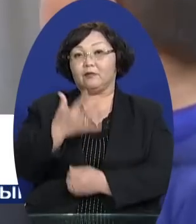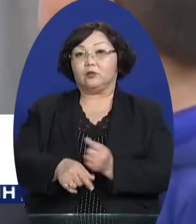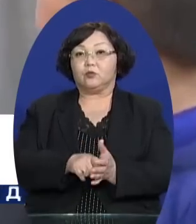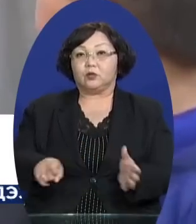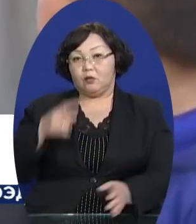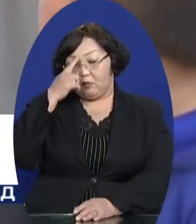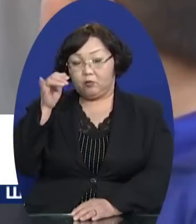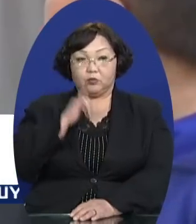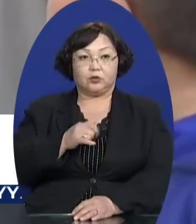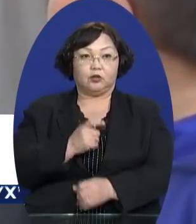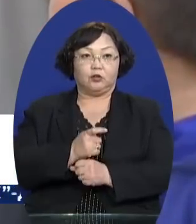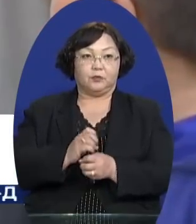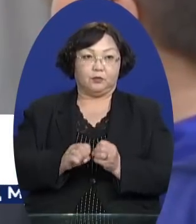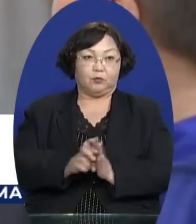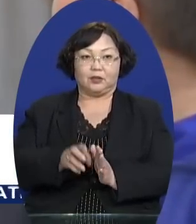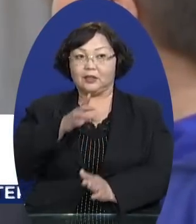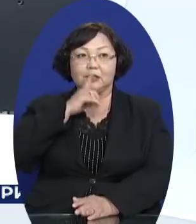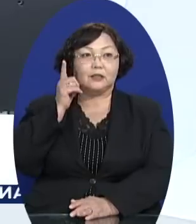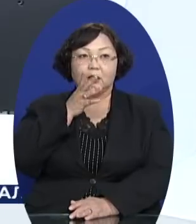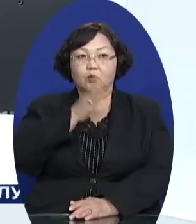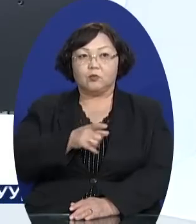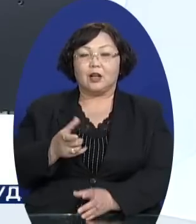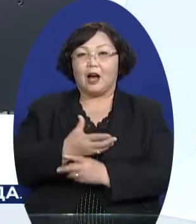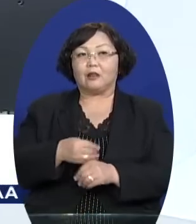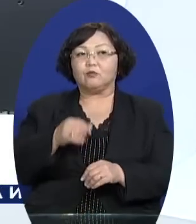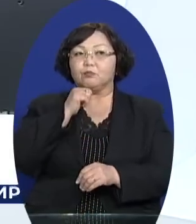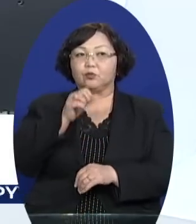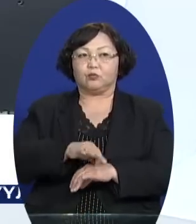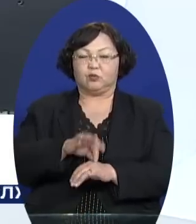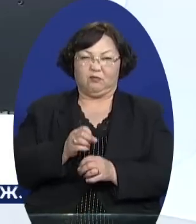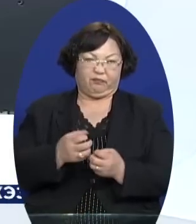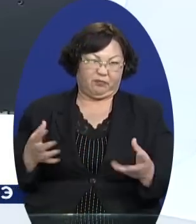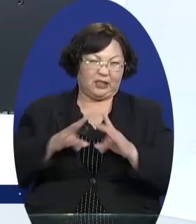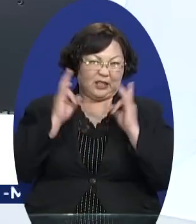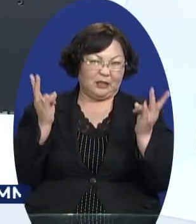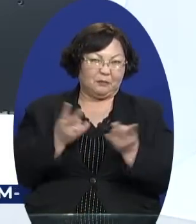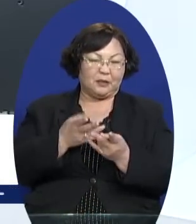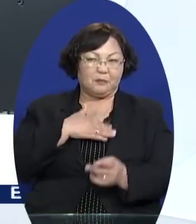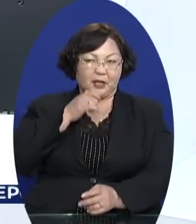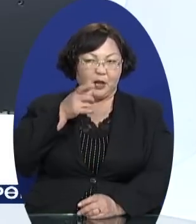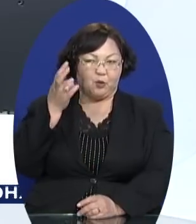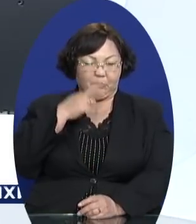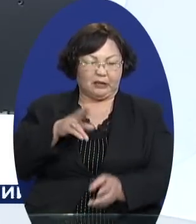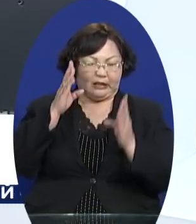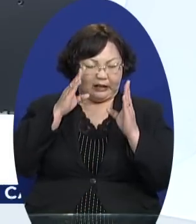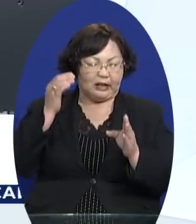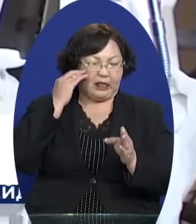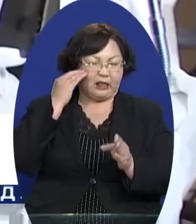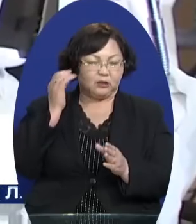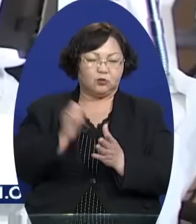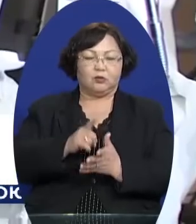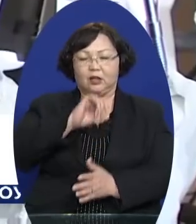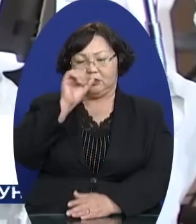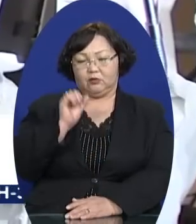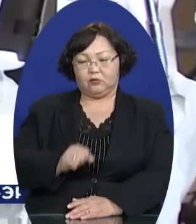улсын хөдөлмөрийн насны залуучуудын дунд халдвар тус өвчин цохилж байгаа нь нийгмийн эрүүл мэндийн тулгымдсан асуудал болсоор байна. Өнгөрсөн 12 жил хавдрын